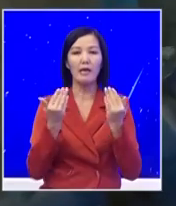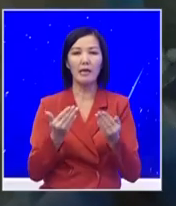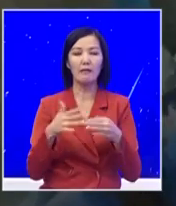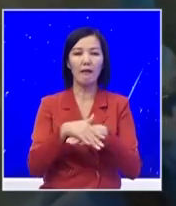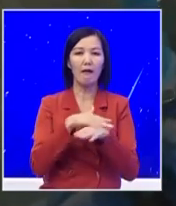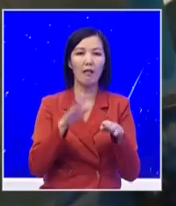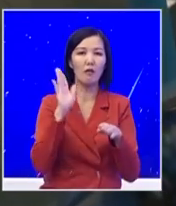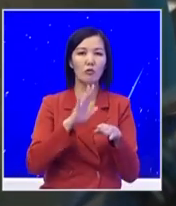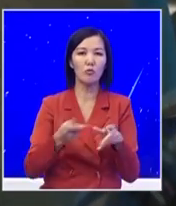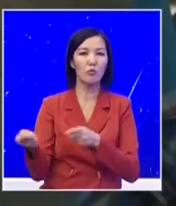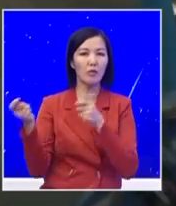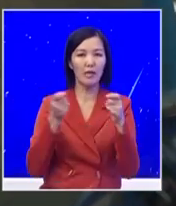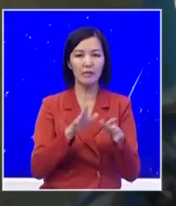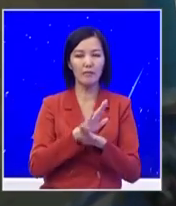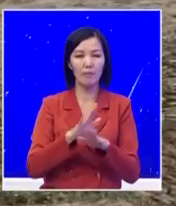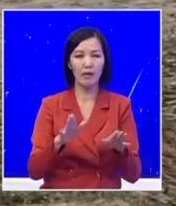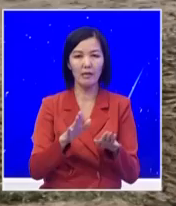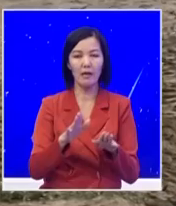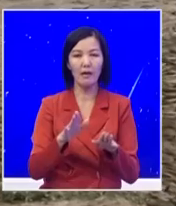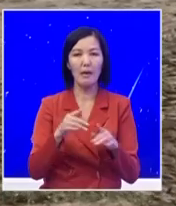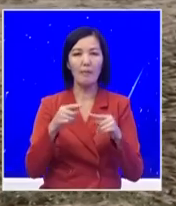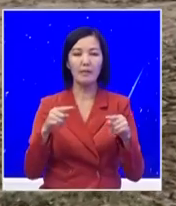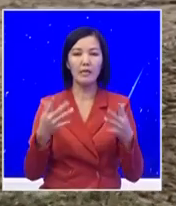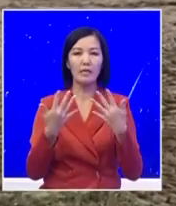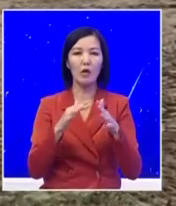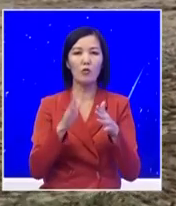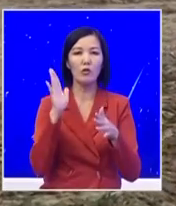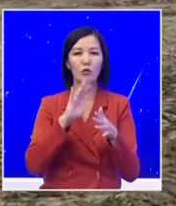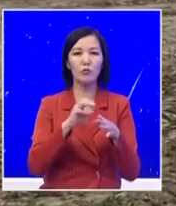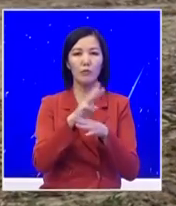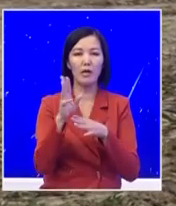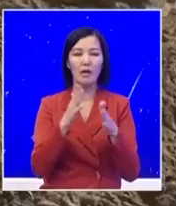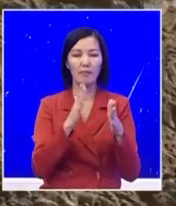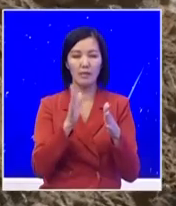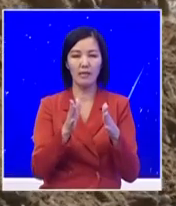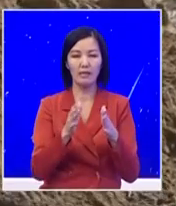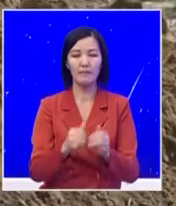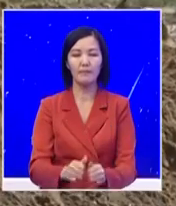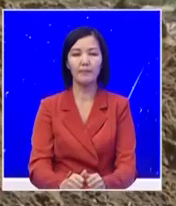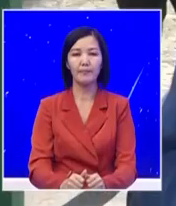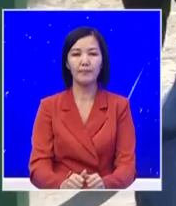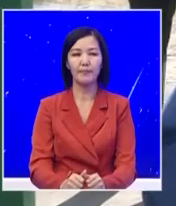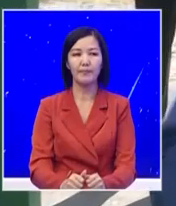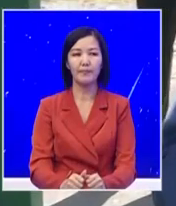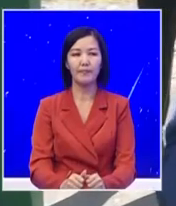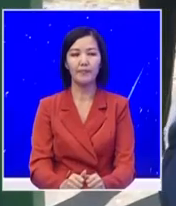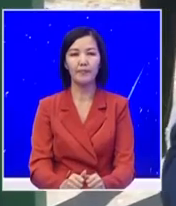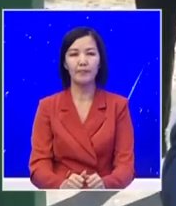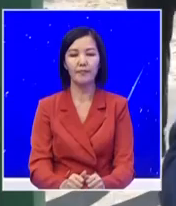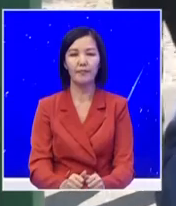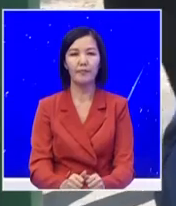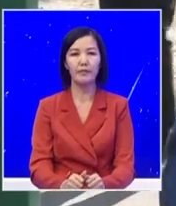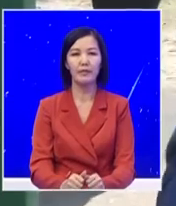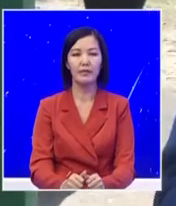шелектеп су тасымайды. Алдағы уақытта аймақтағы басқа да ауылдар осындай су жүйесімен қамтылмақ. Вот самое главное это